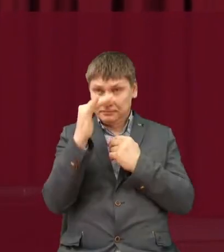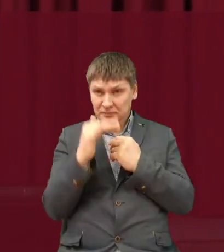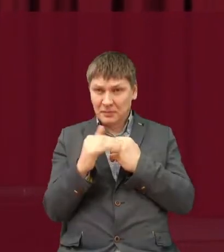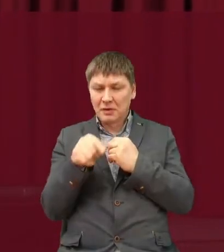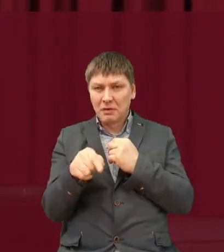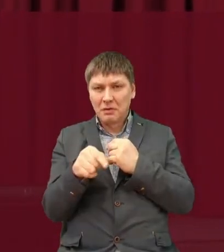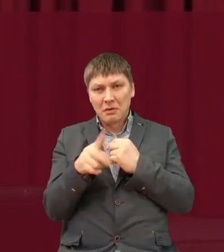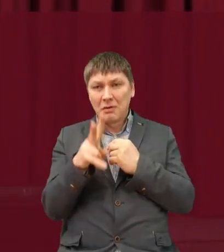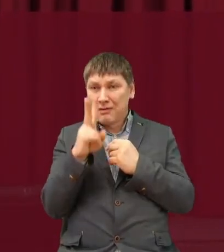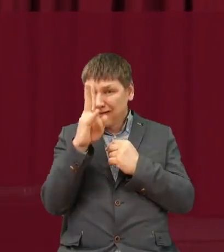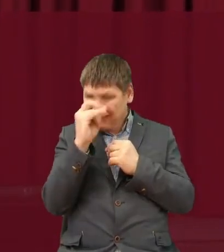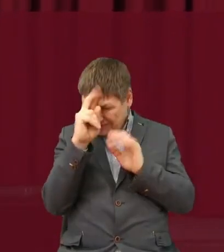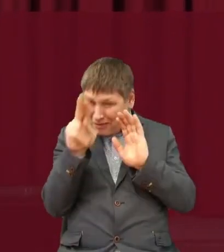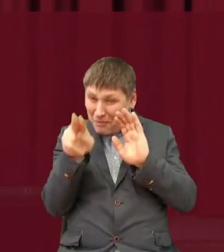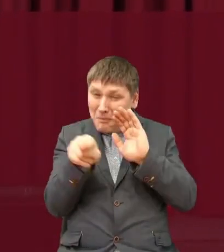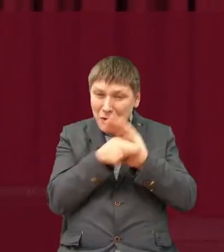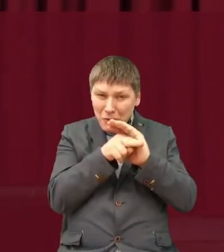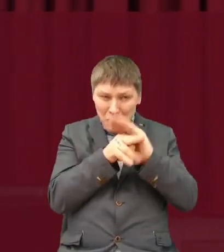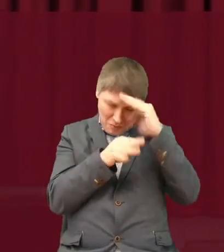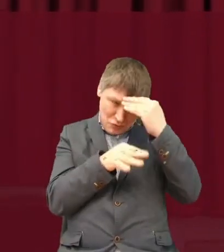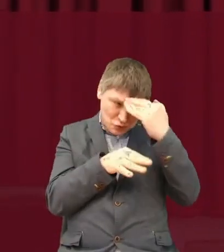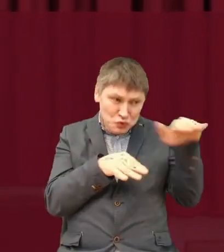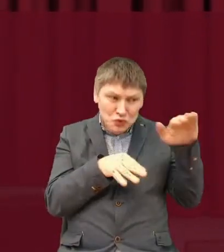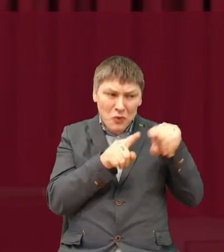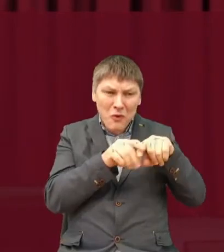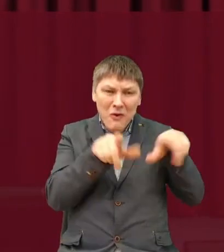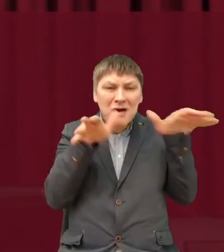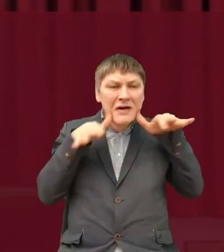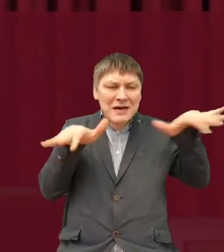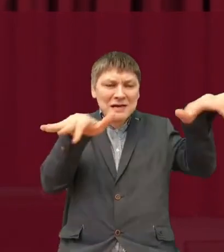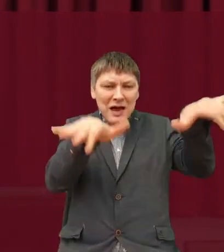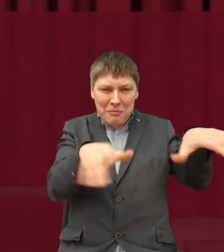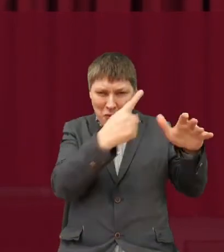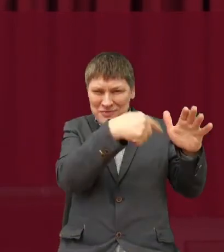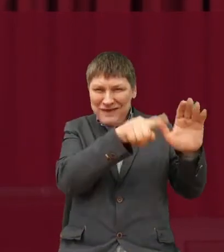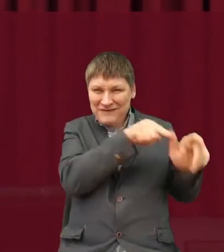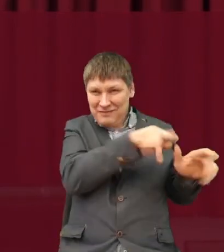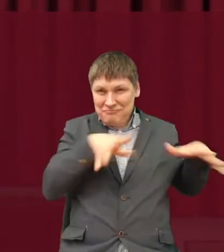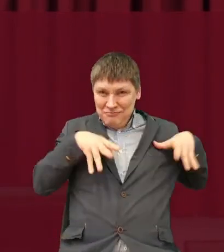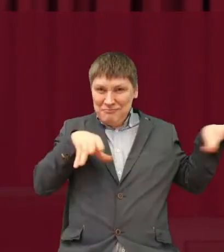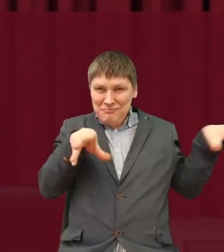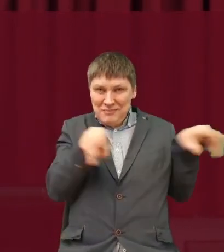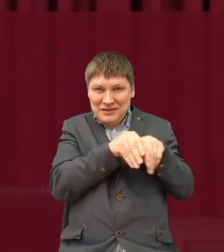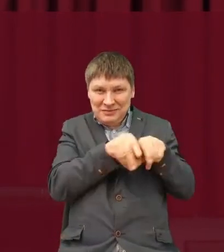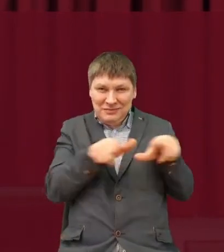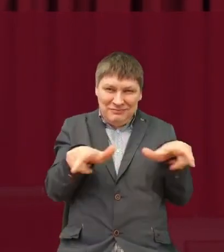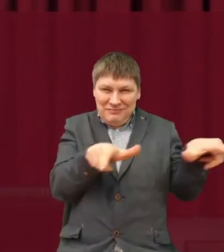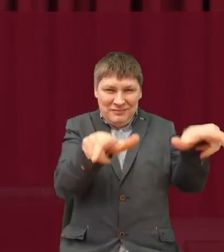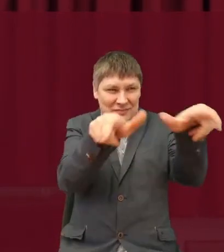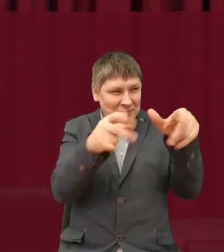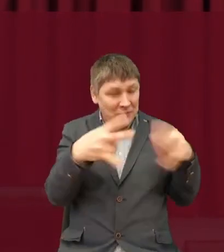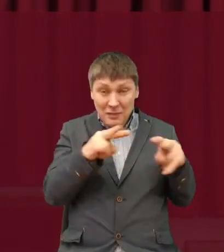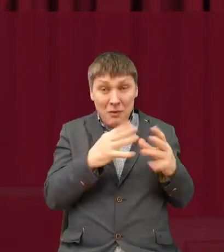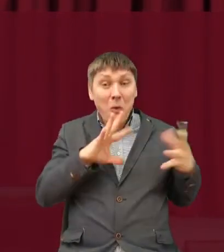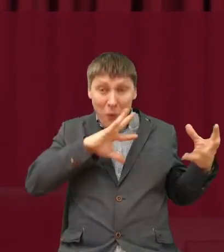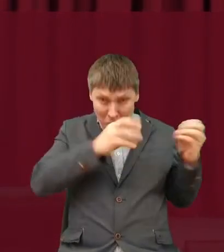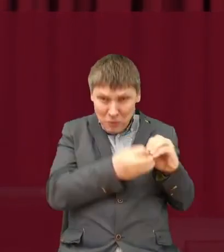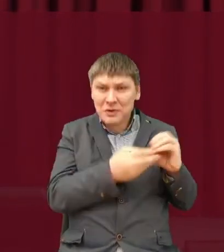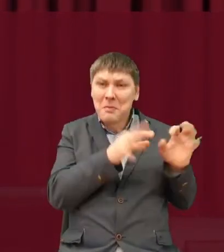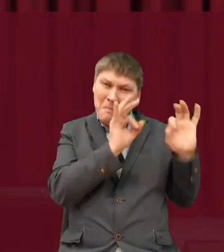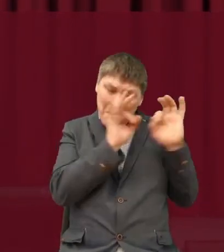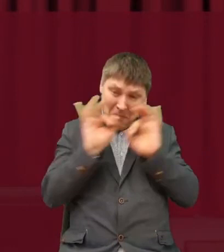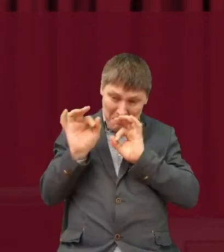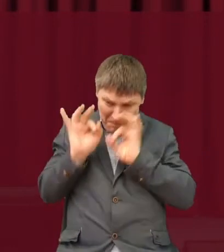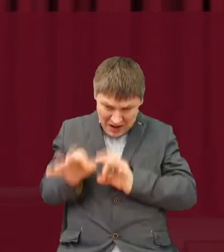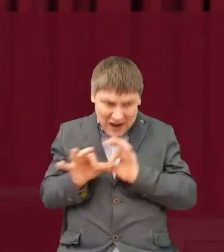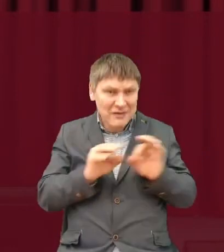не преклоняйтесь под чужое ярмоз неверными ибо Какое общение праведности с беззаконием Что